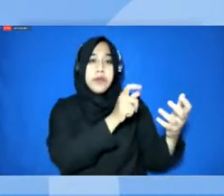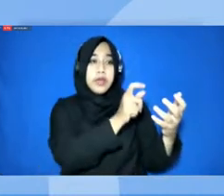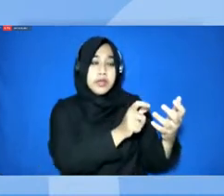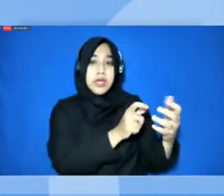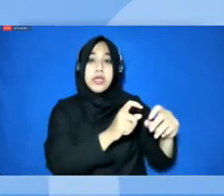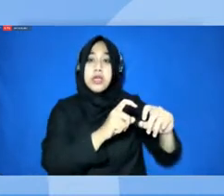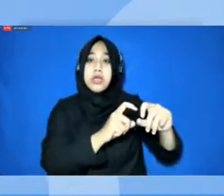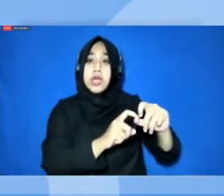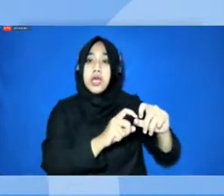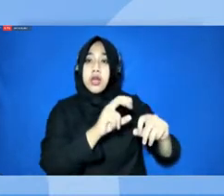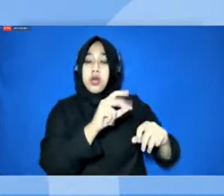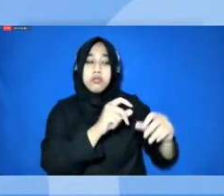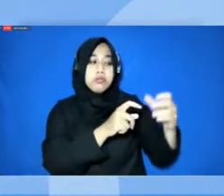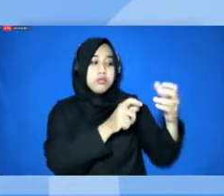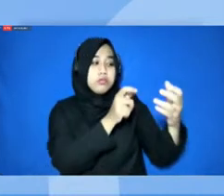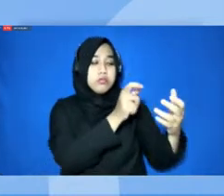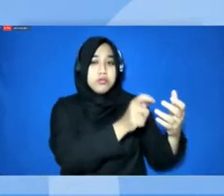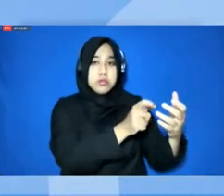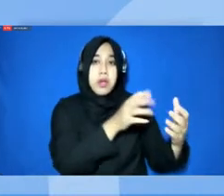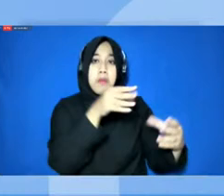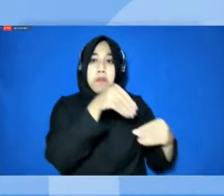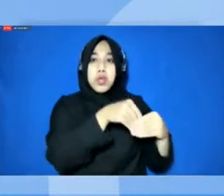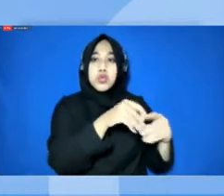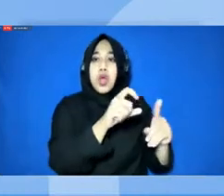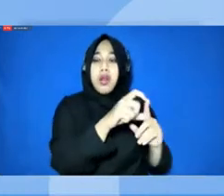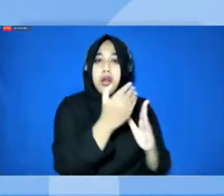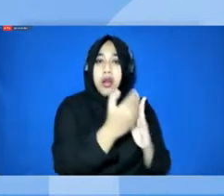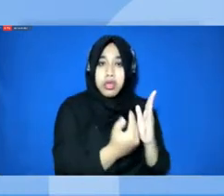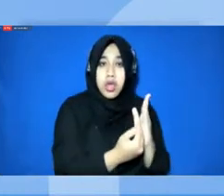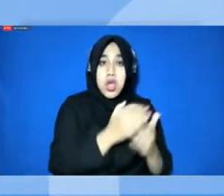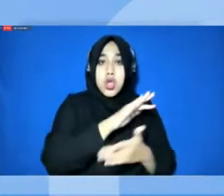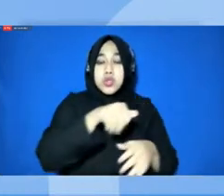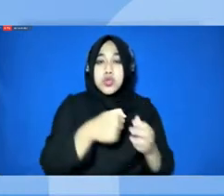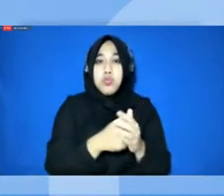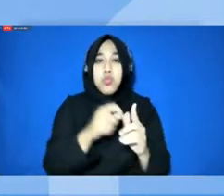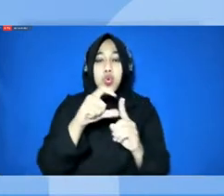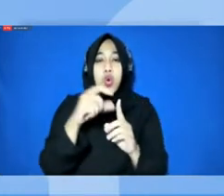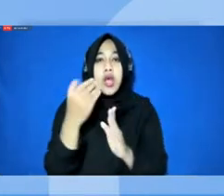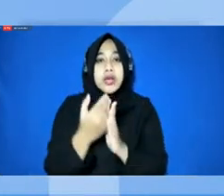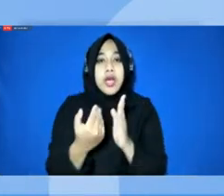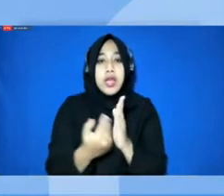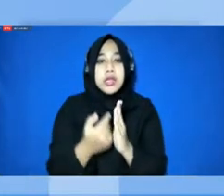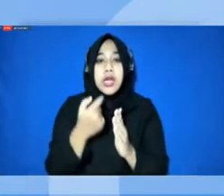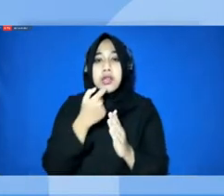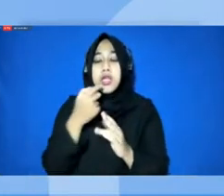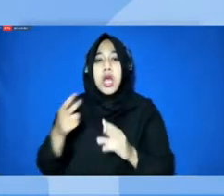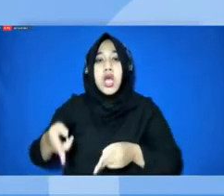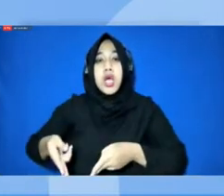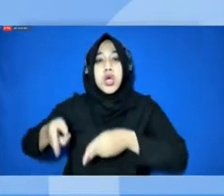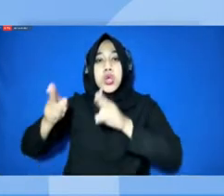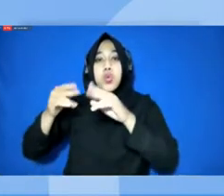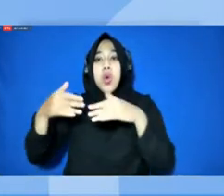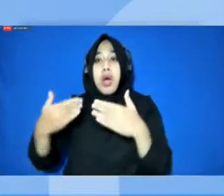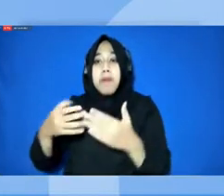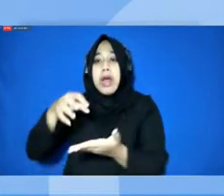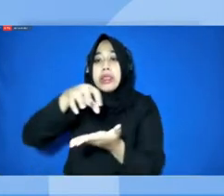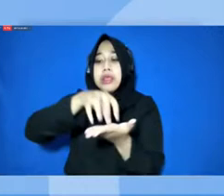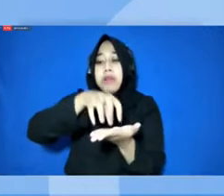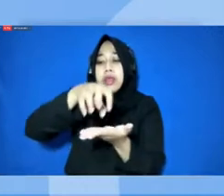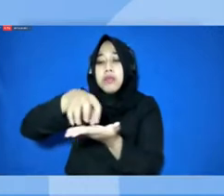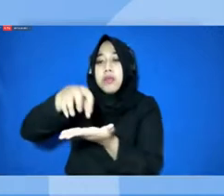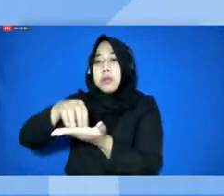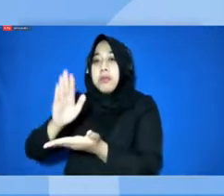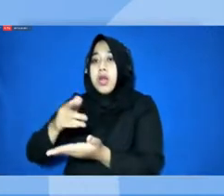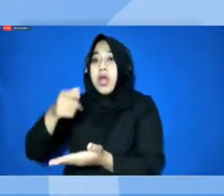lalu kemudian memasukkan data kita. Sehingga semua data tentang gedung apa yang kita datangi, lalu kemudian kapan